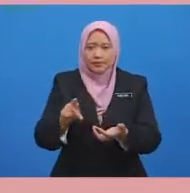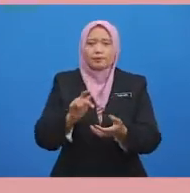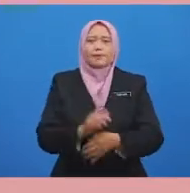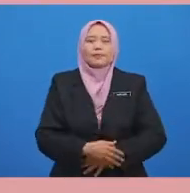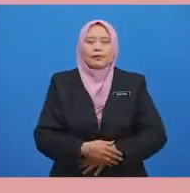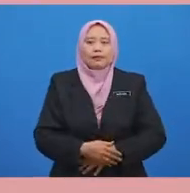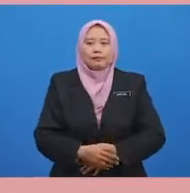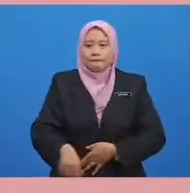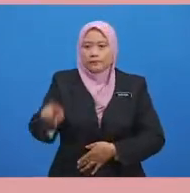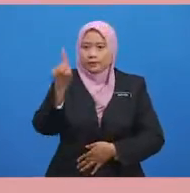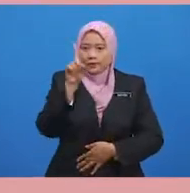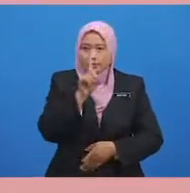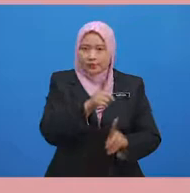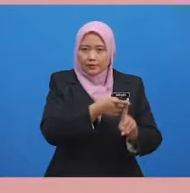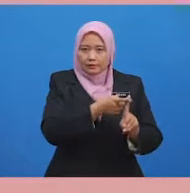Pertama,